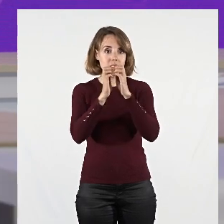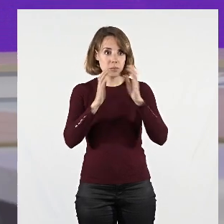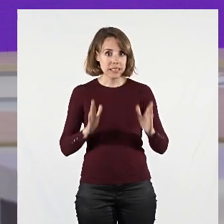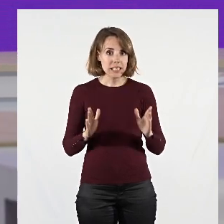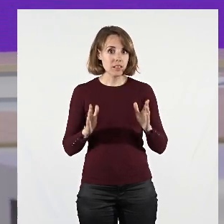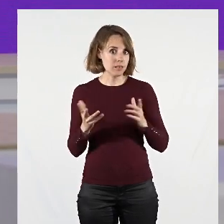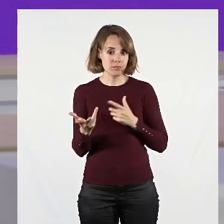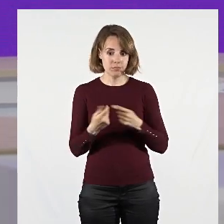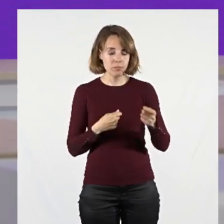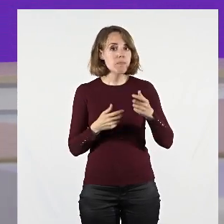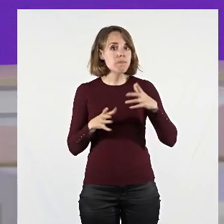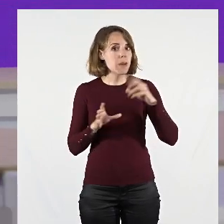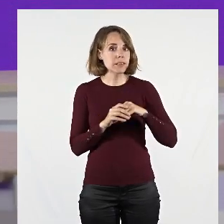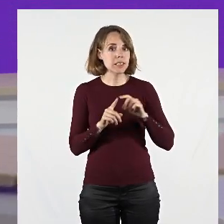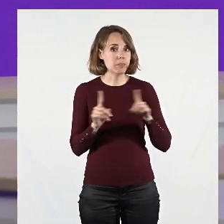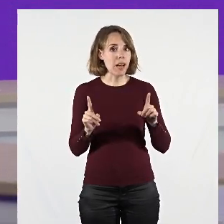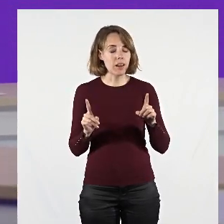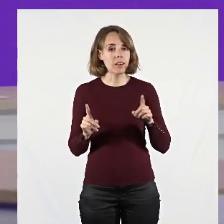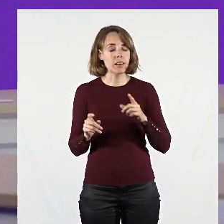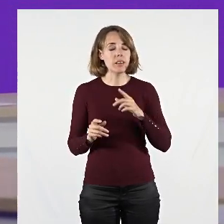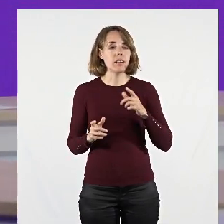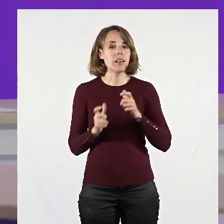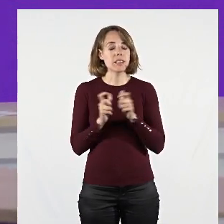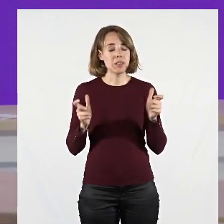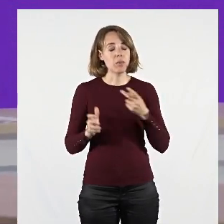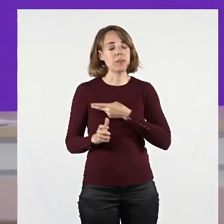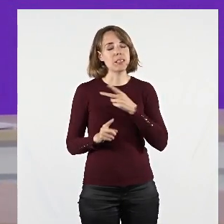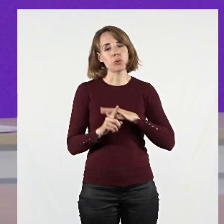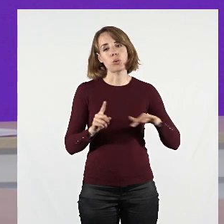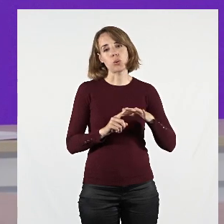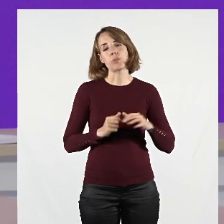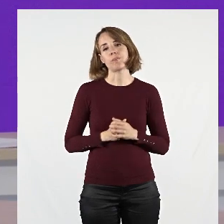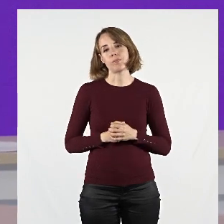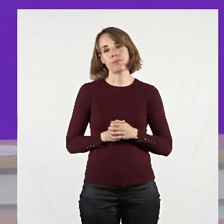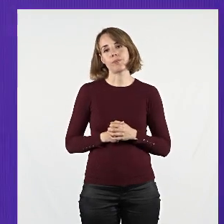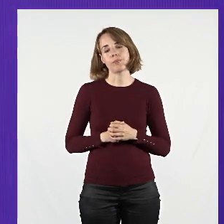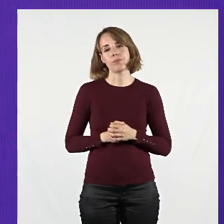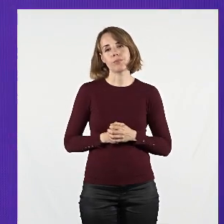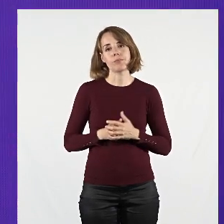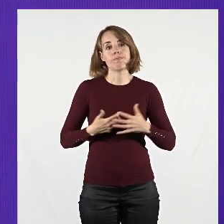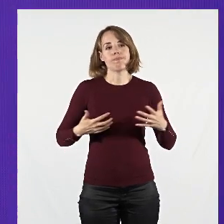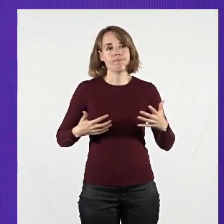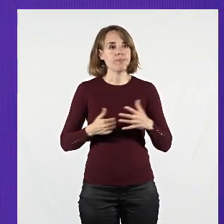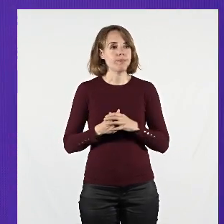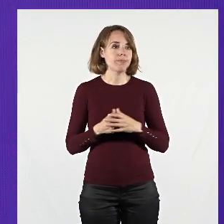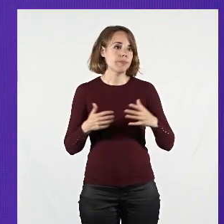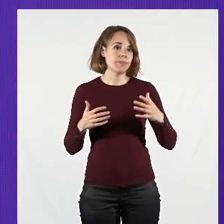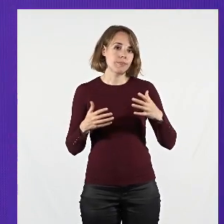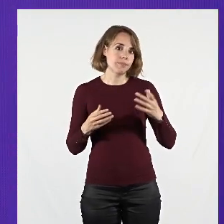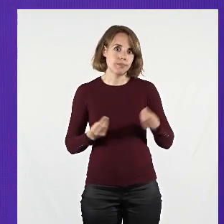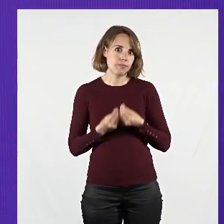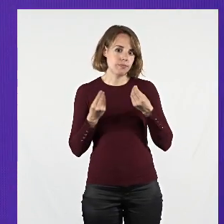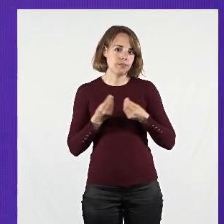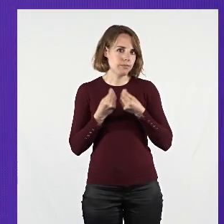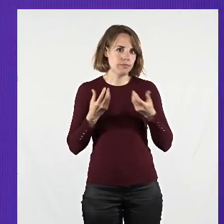C'est un sujet qui avait déjà été bien labouré et démontré par le travail de Myriam El Khomri. Voilà. Mais hélas, on va dire que la